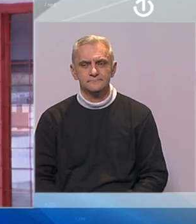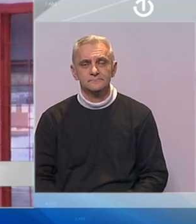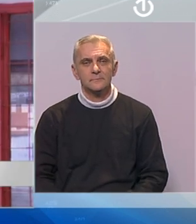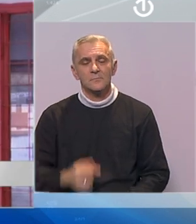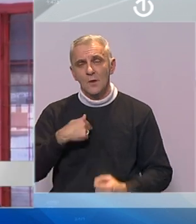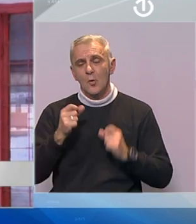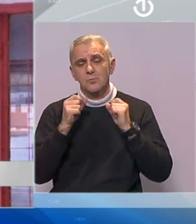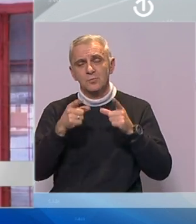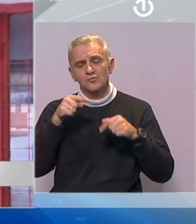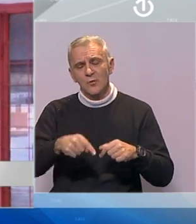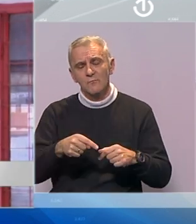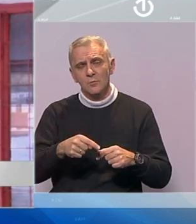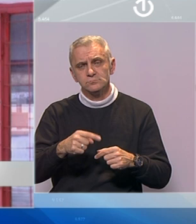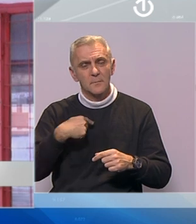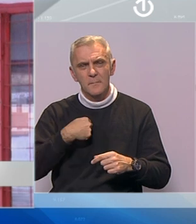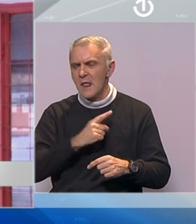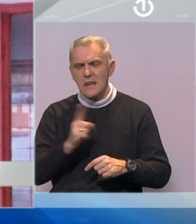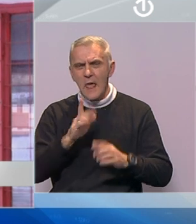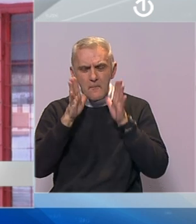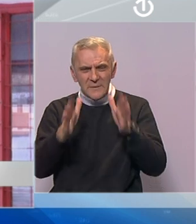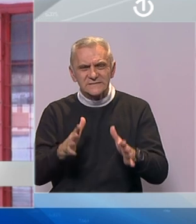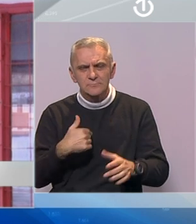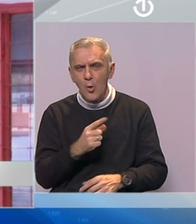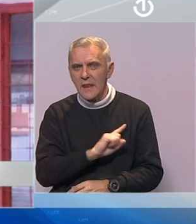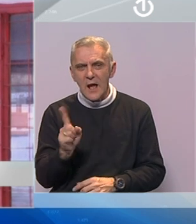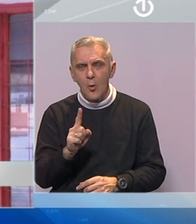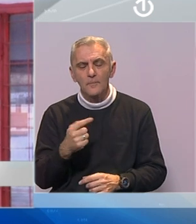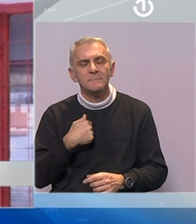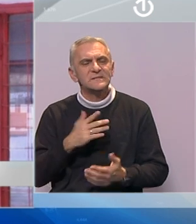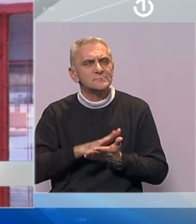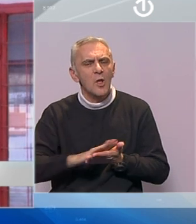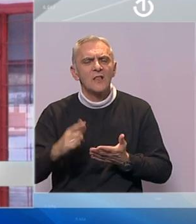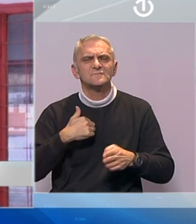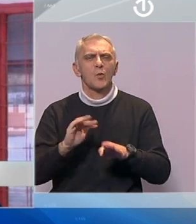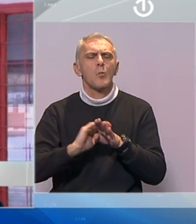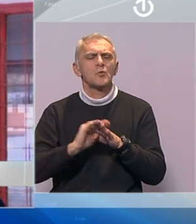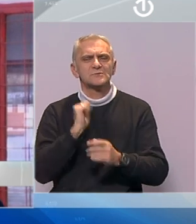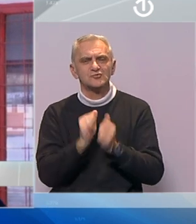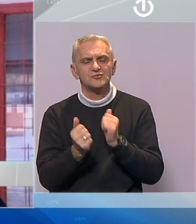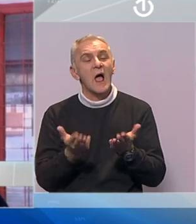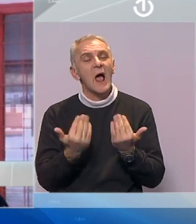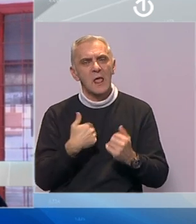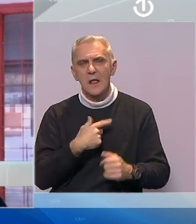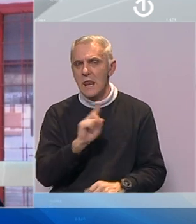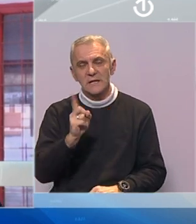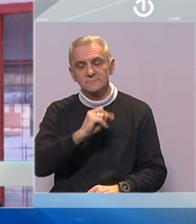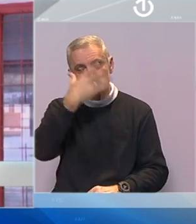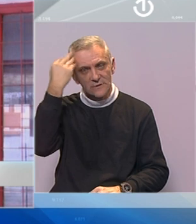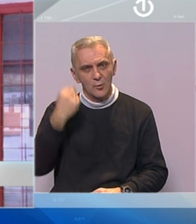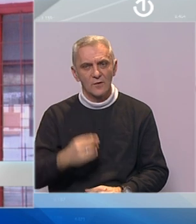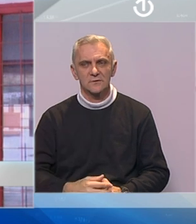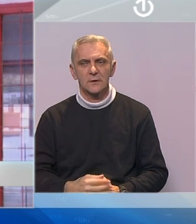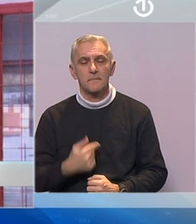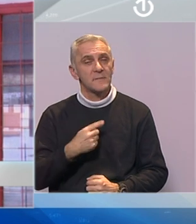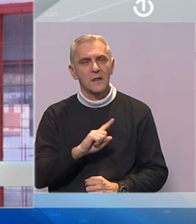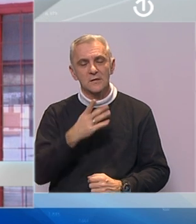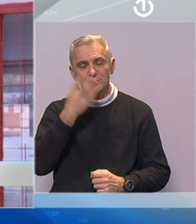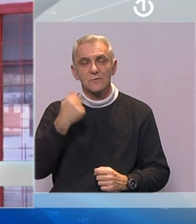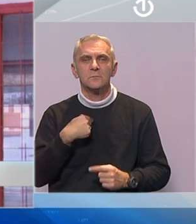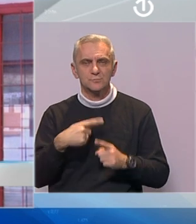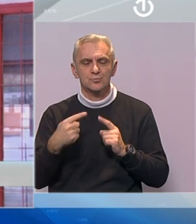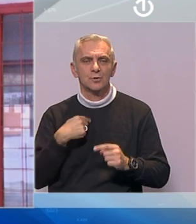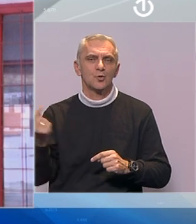Poručujem s ovog mjesta da mi nikoga ne mrzimo. Mislim, jednostavno mi smo oprostili zločine, ali ne smijemo zaboraviti i ne zaboravljamo. I zato smo